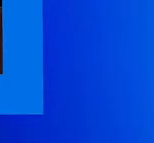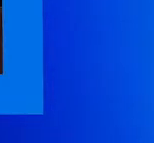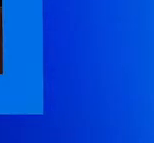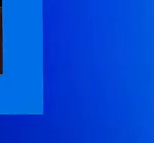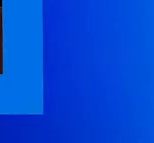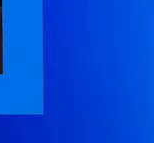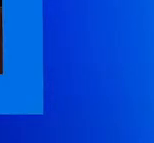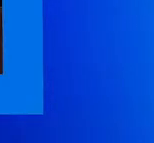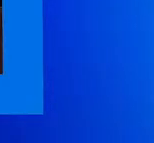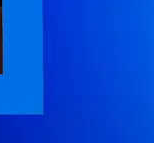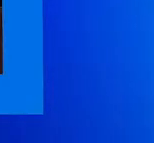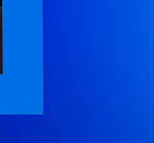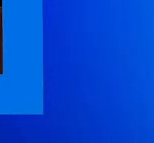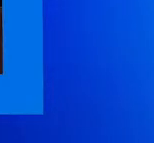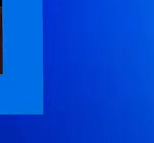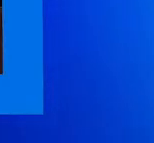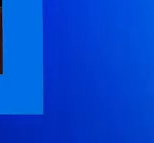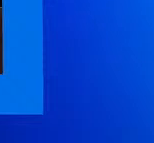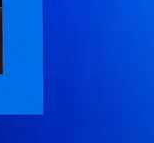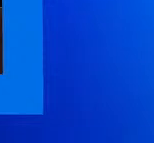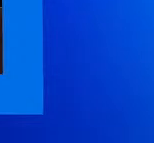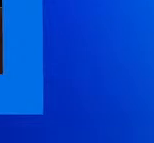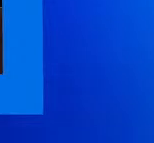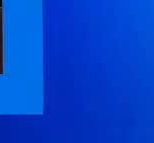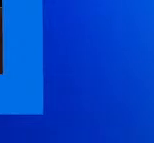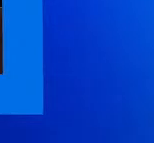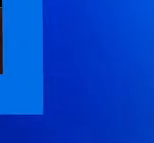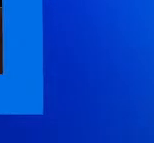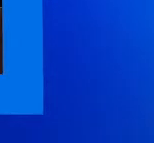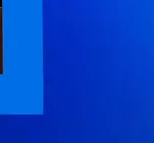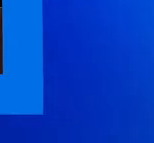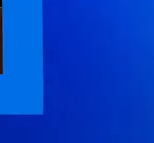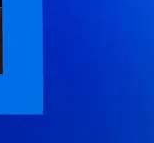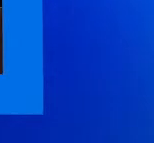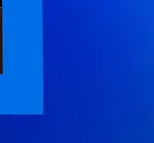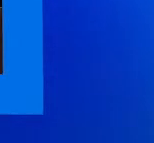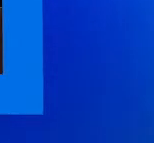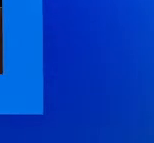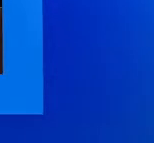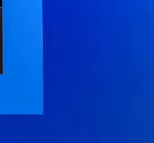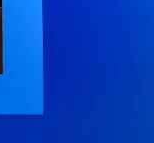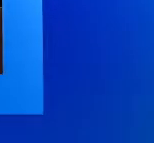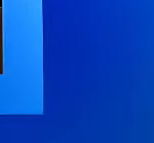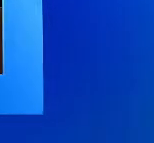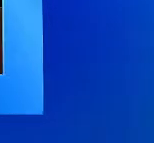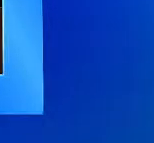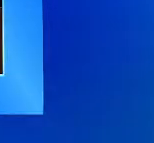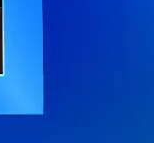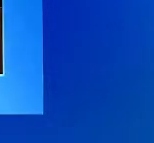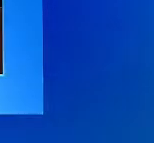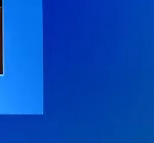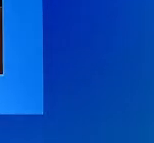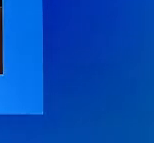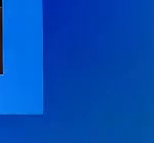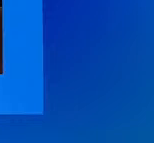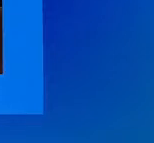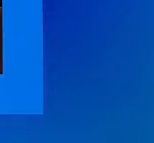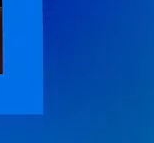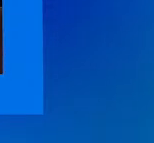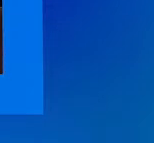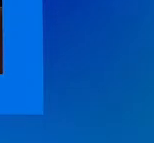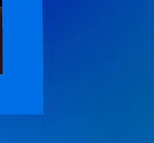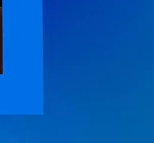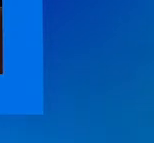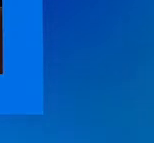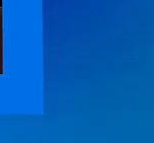existence est venue maintenant que ça soit dans dans les dans les capitales de